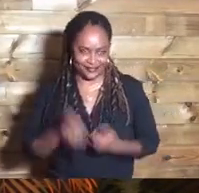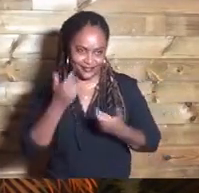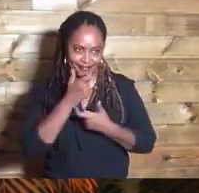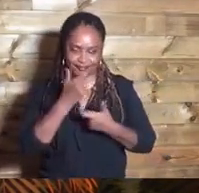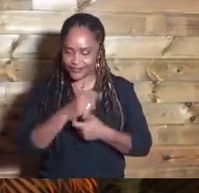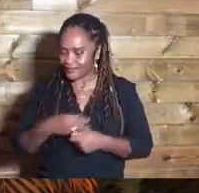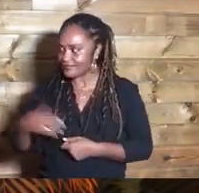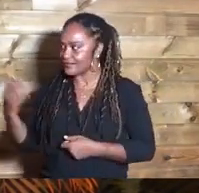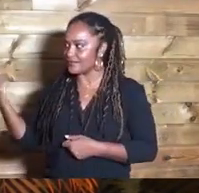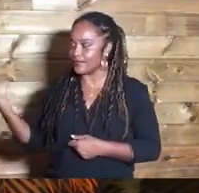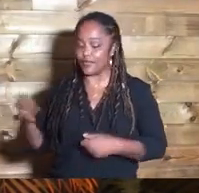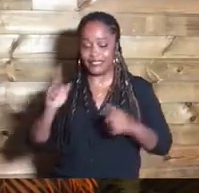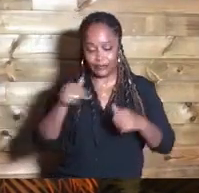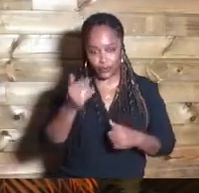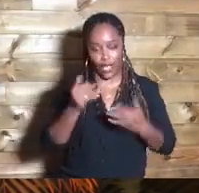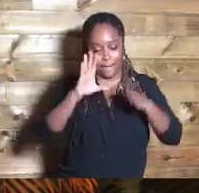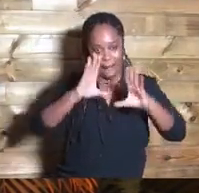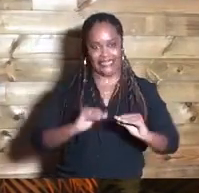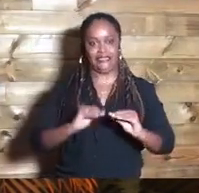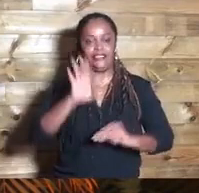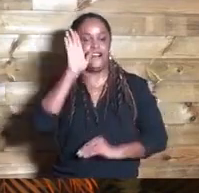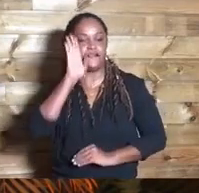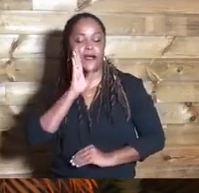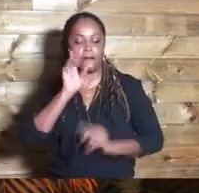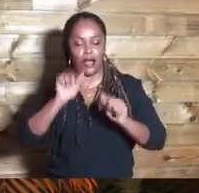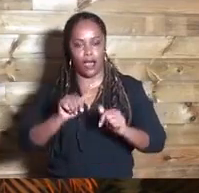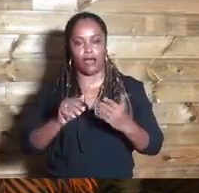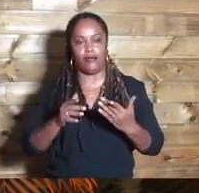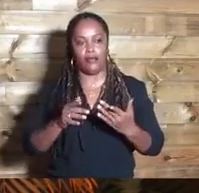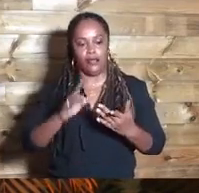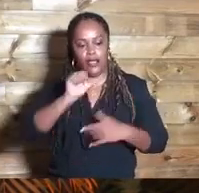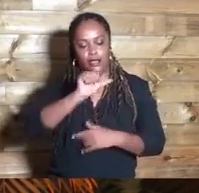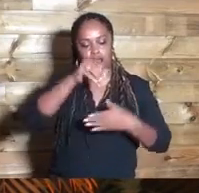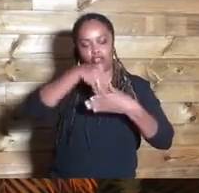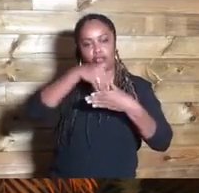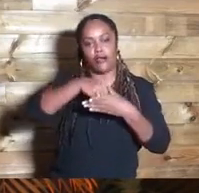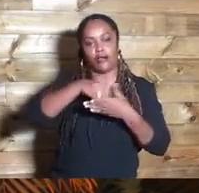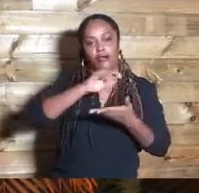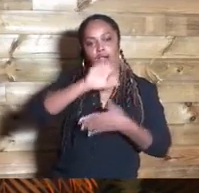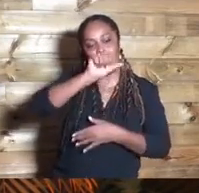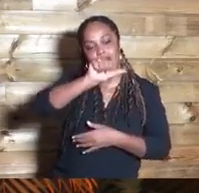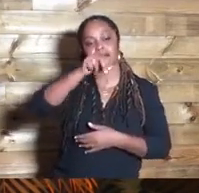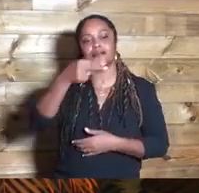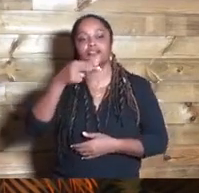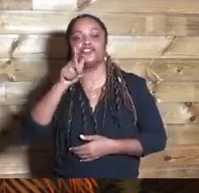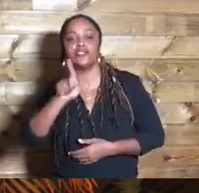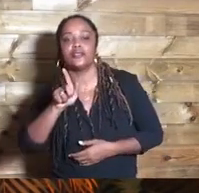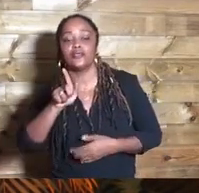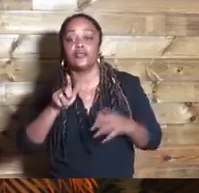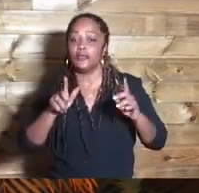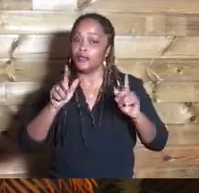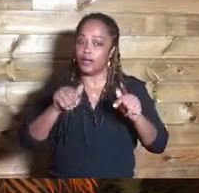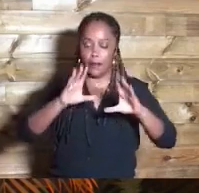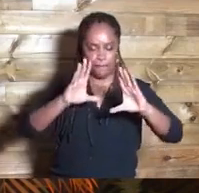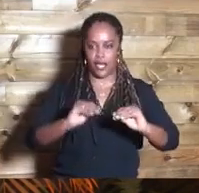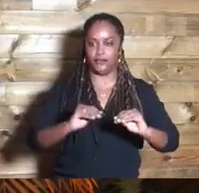moi, la place que j'ai vue que les femmes ont prise à l'ANG, m'a plu. Et je vous demande de rester dans cette place.